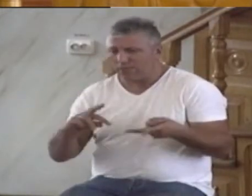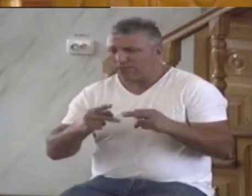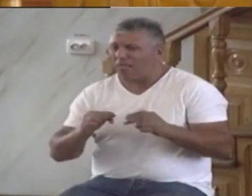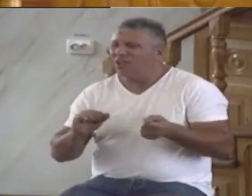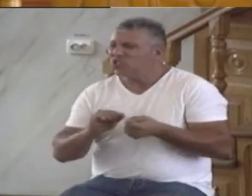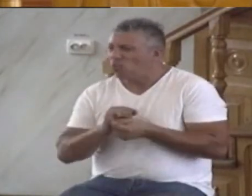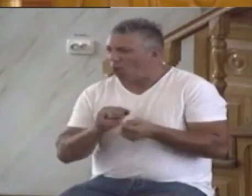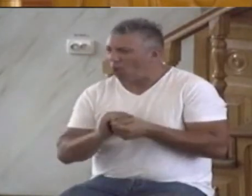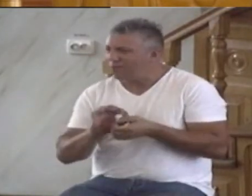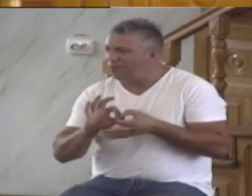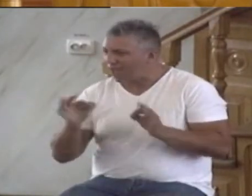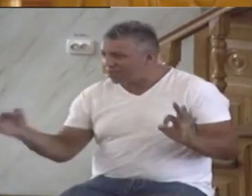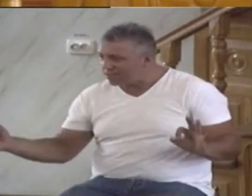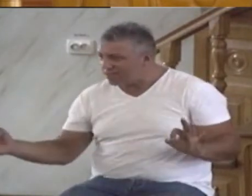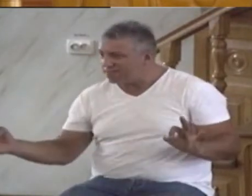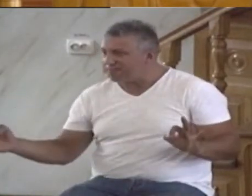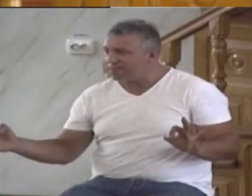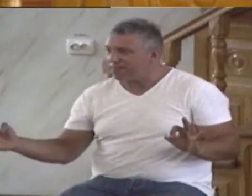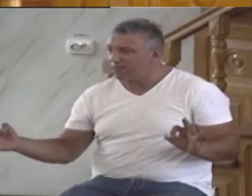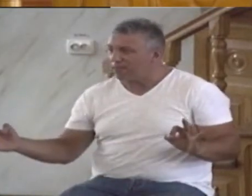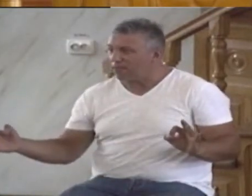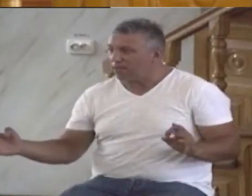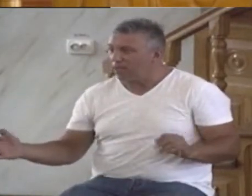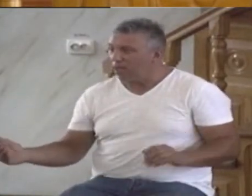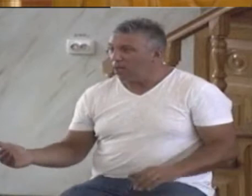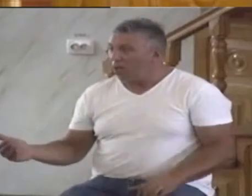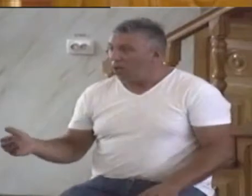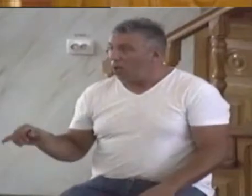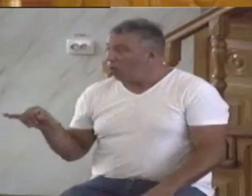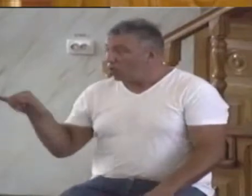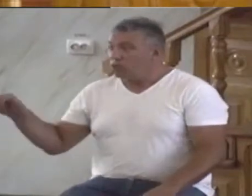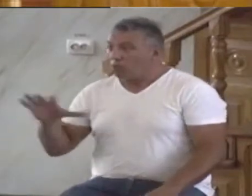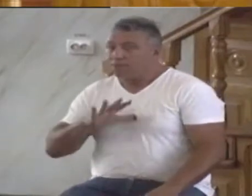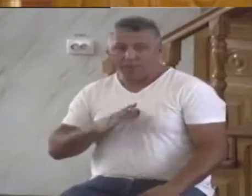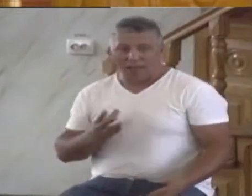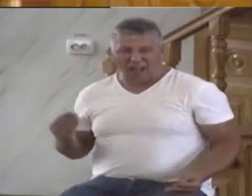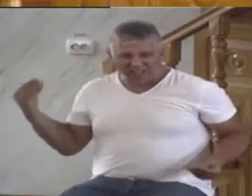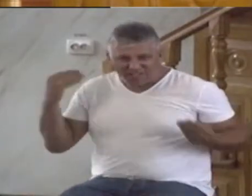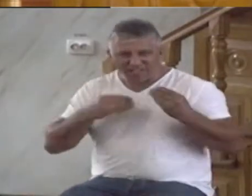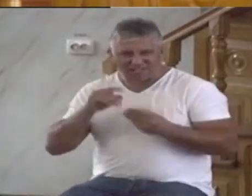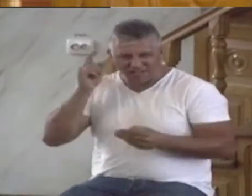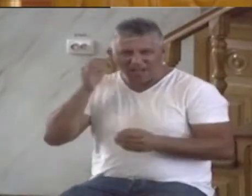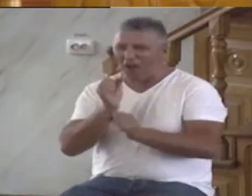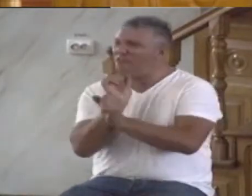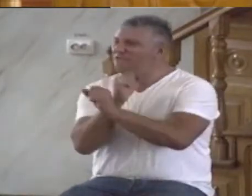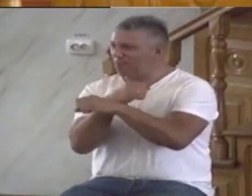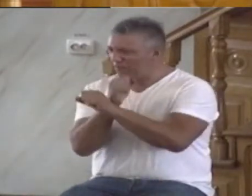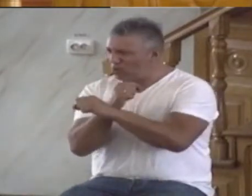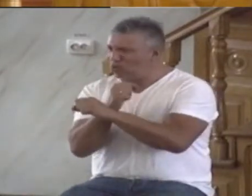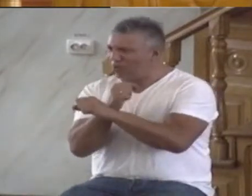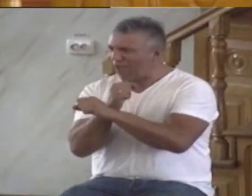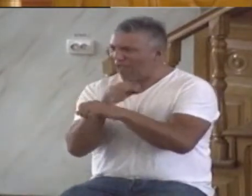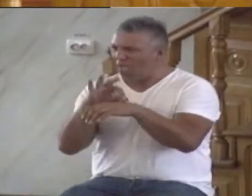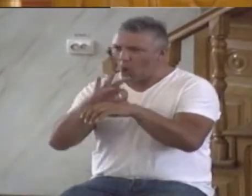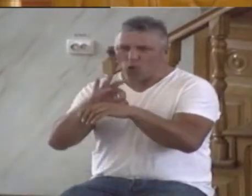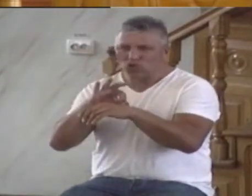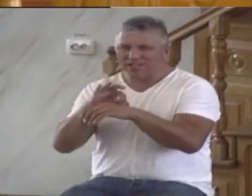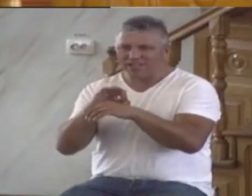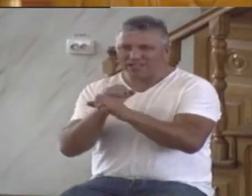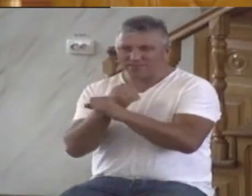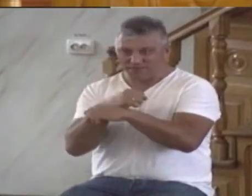повествующий о человеке, который, читаем, носил одежду из верблюжьего волоса и пояс